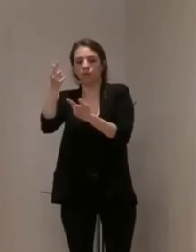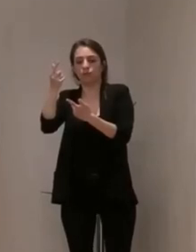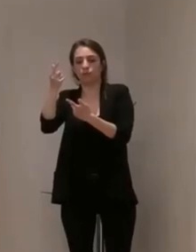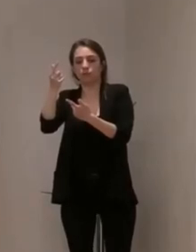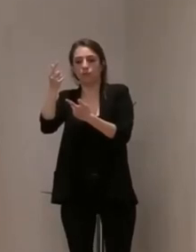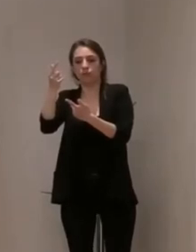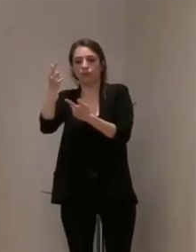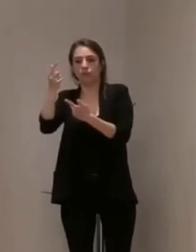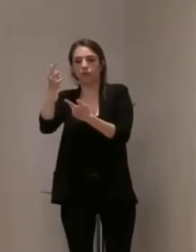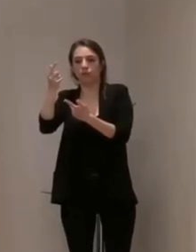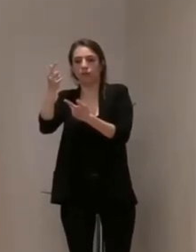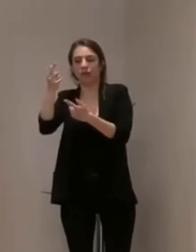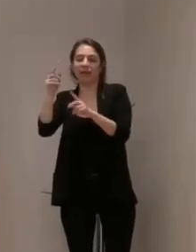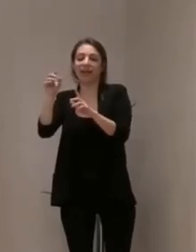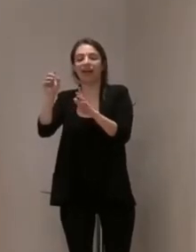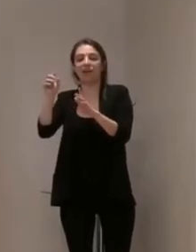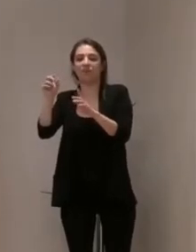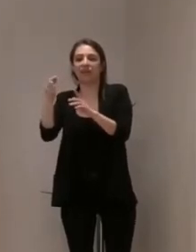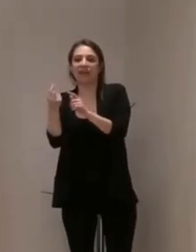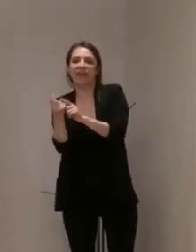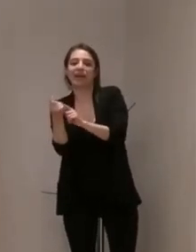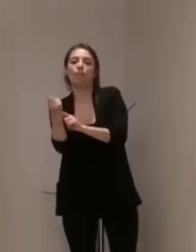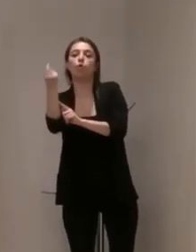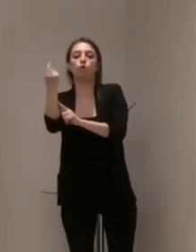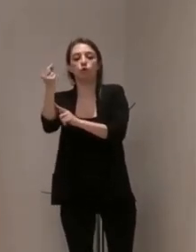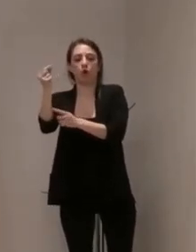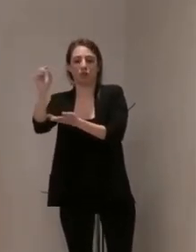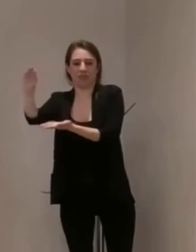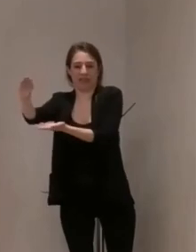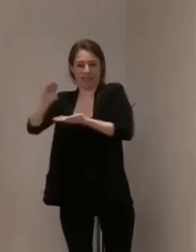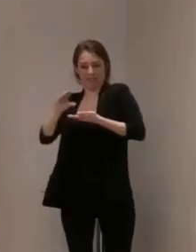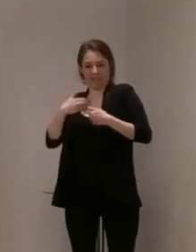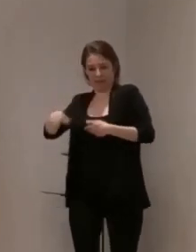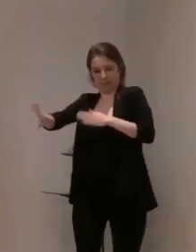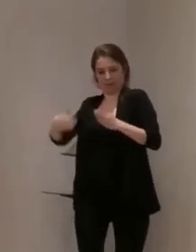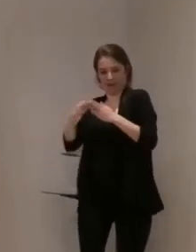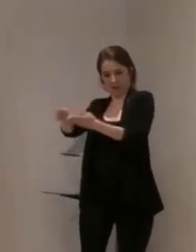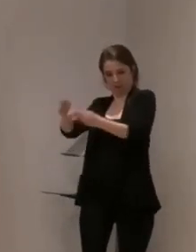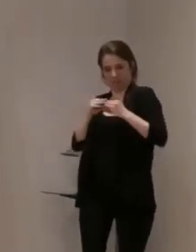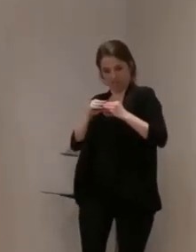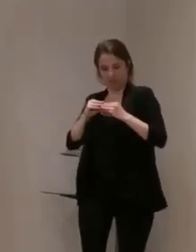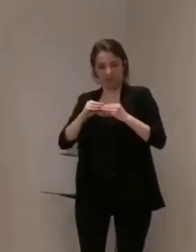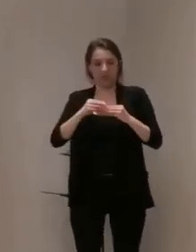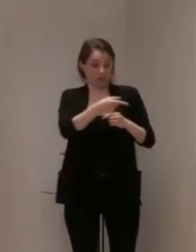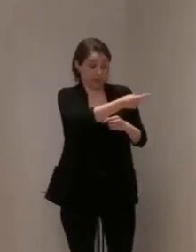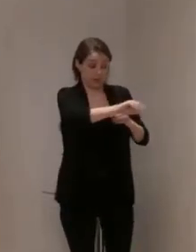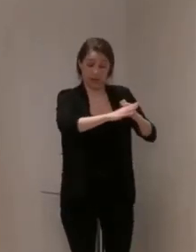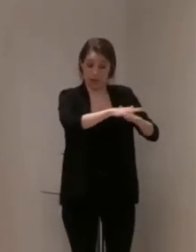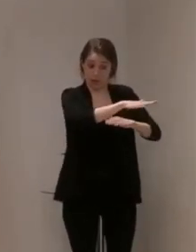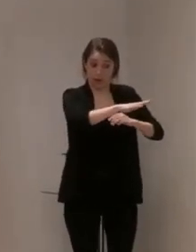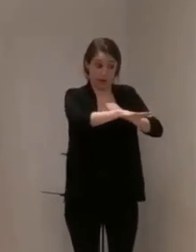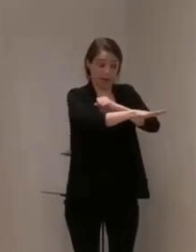ens l'hem portat a casa. Com que ens l'hem portat a casa, el dret de conquista, Via Laietana també ho aconseguirem.